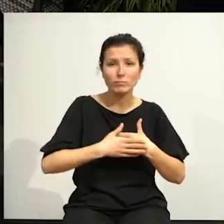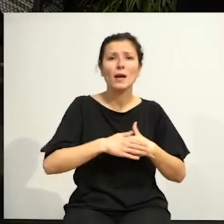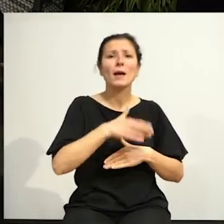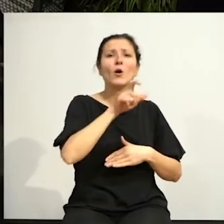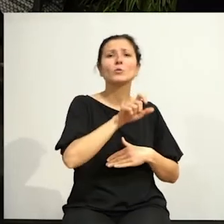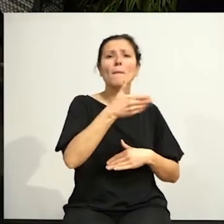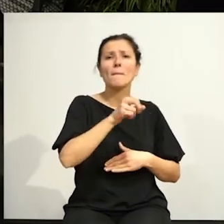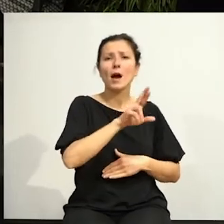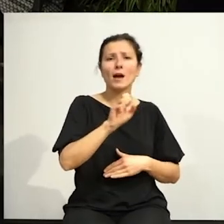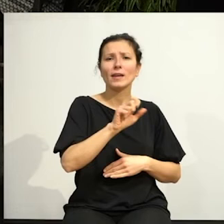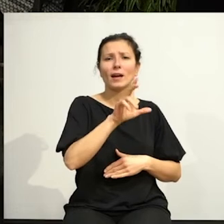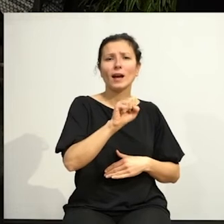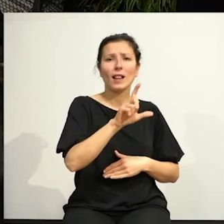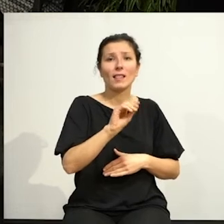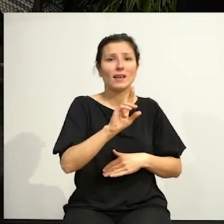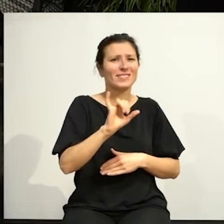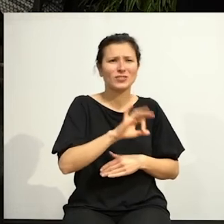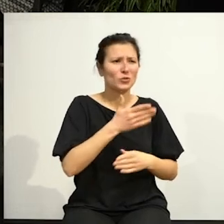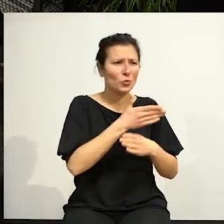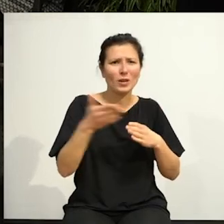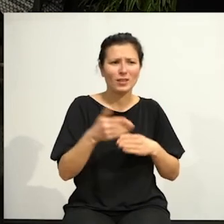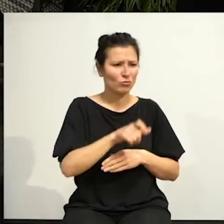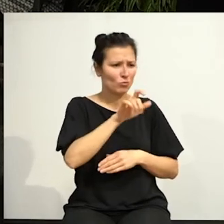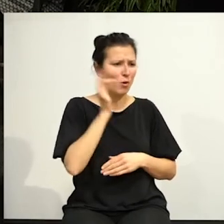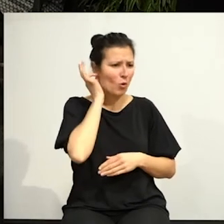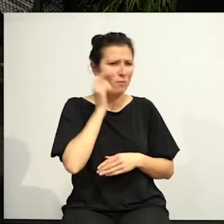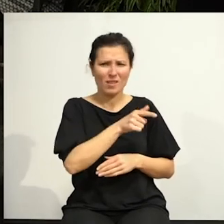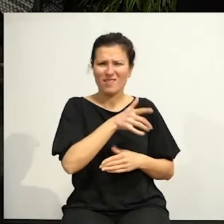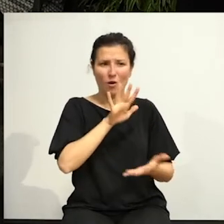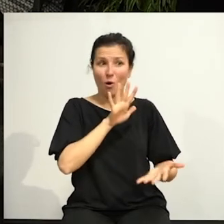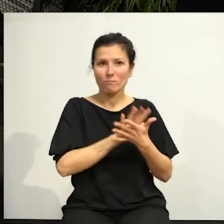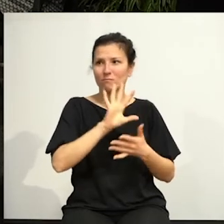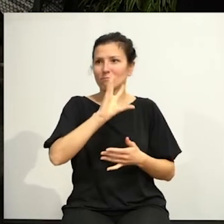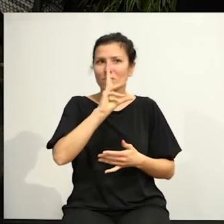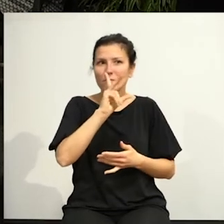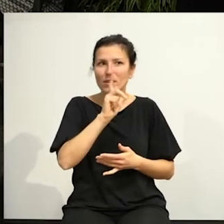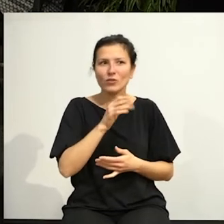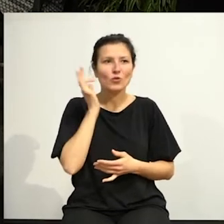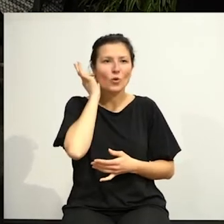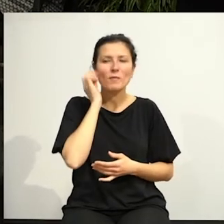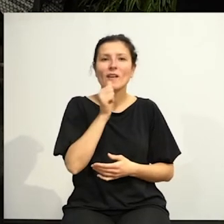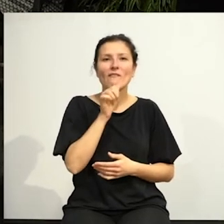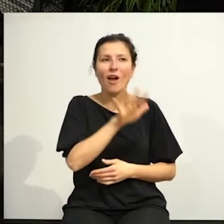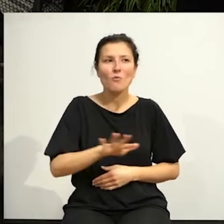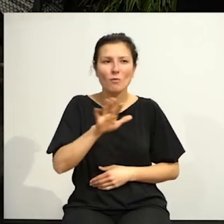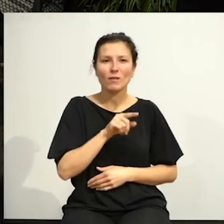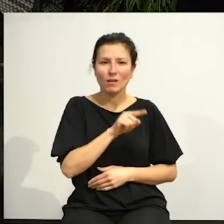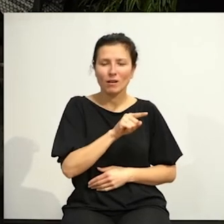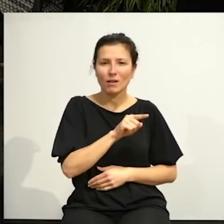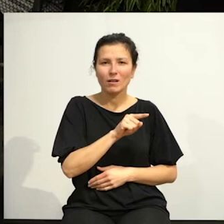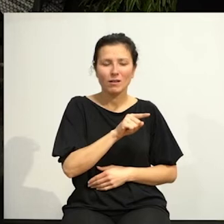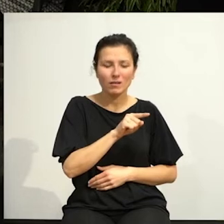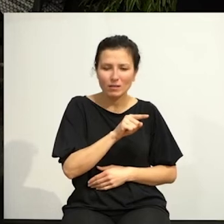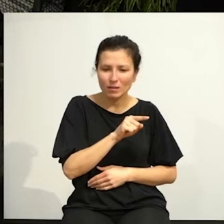dalej, prawda? To znaczy, czy taka kobieta mająca opinię najpiękniejszej kobiety Europy byłaby w stanie być